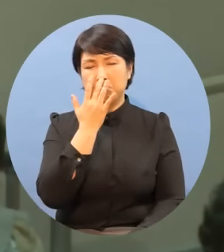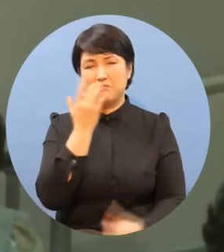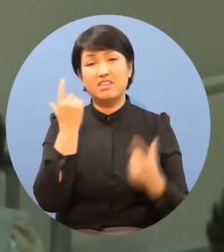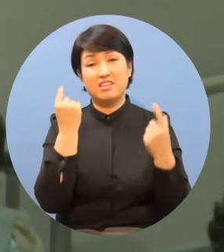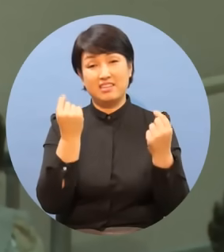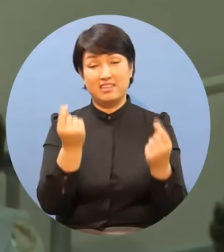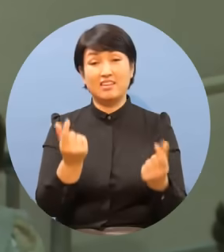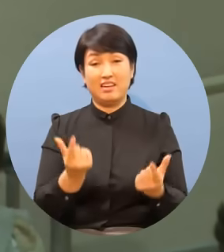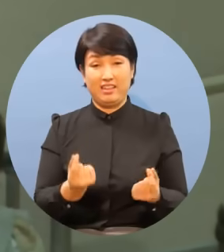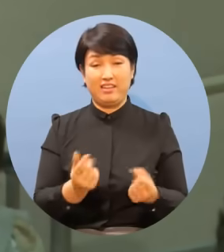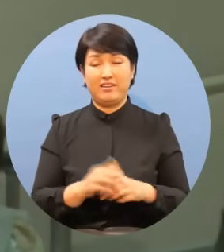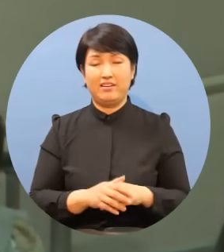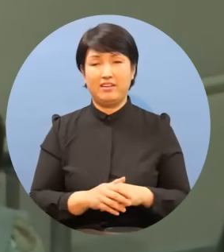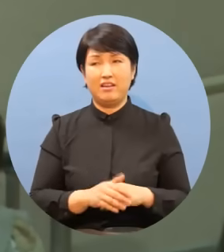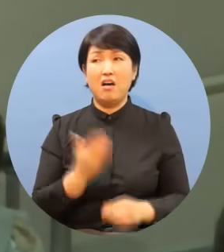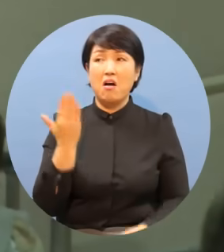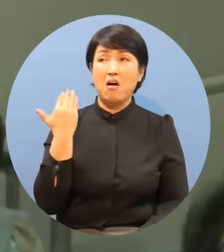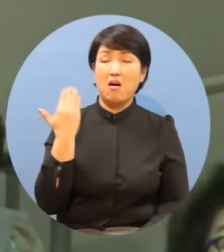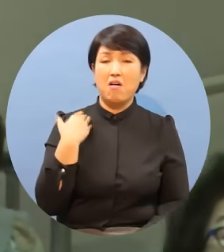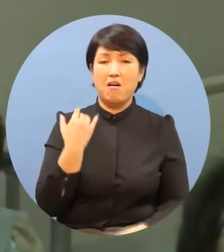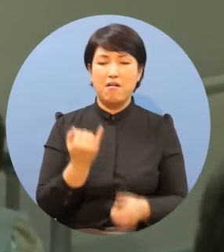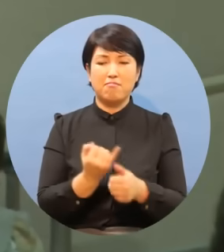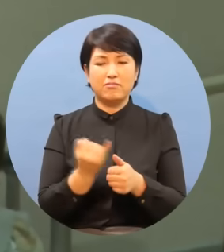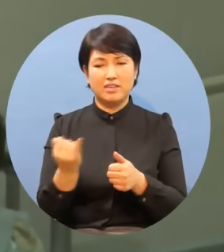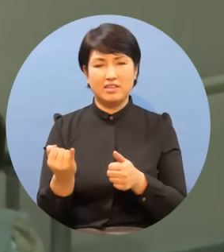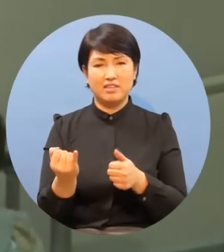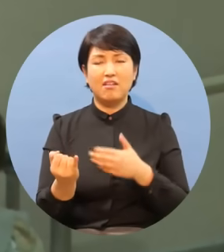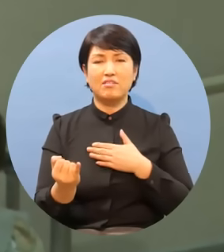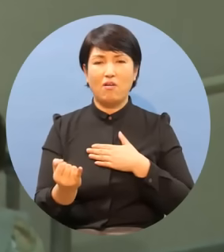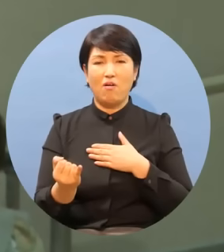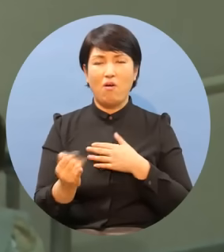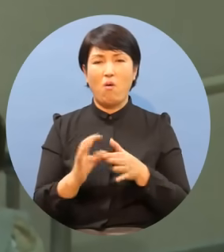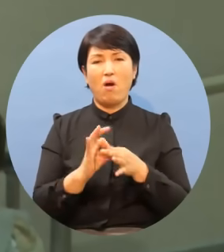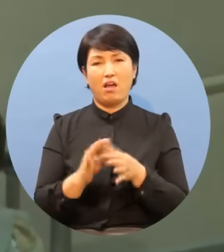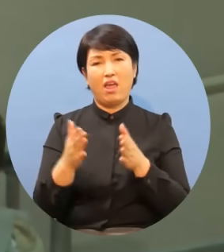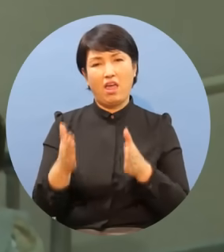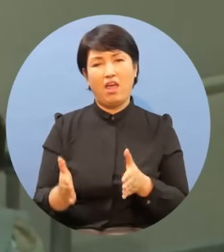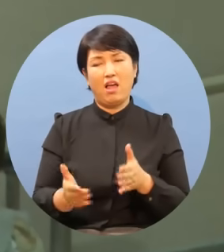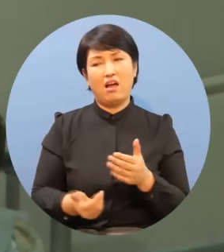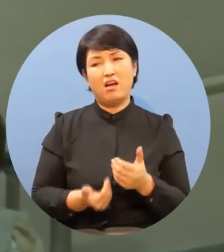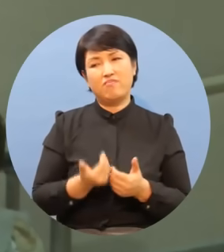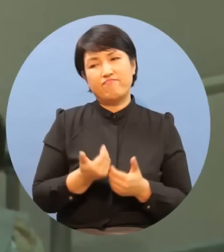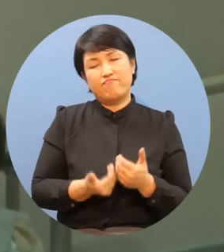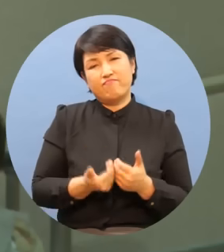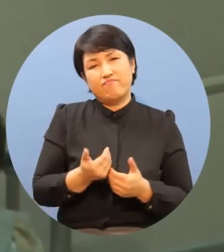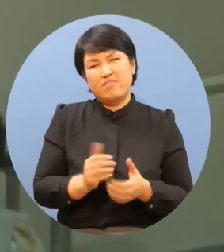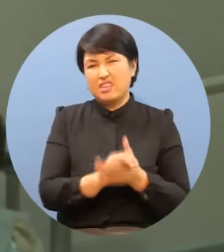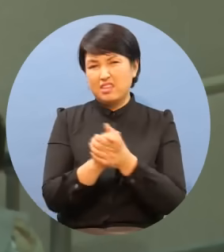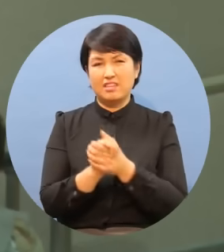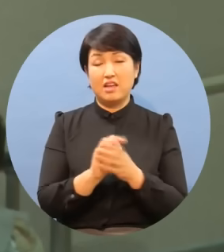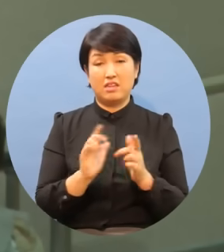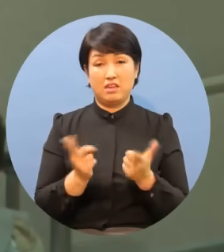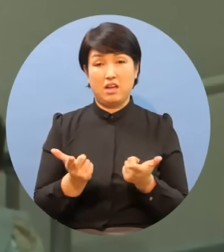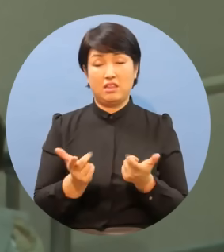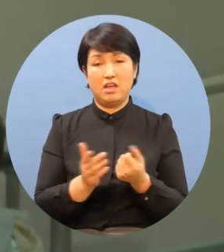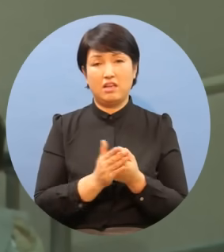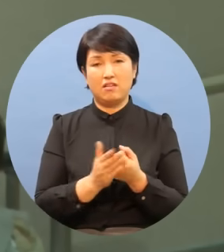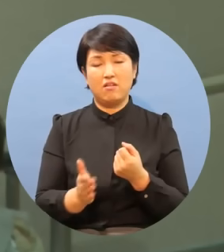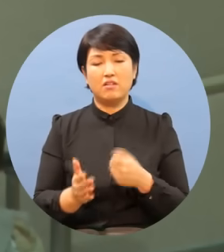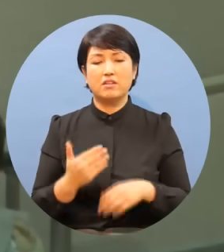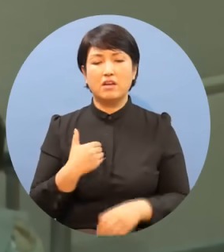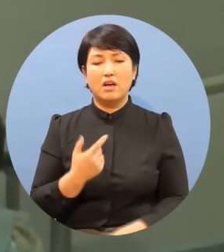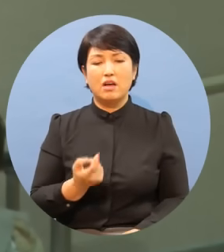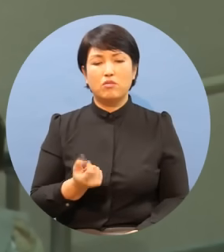같아요. 그래서, 네, 최근에 그 저희 이제 집사람과 관계가 조금 서먹서먹해지는 게, 제가